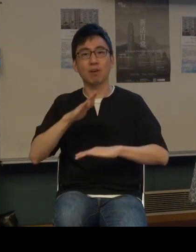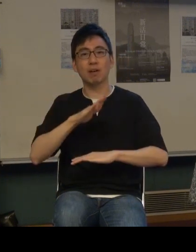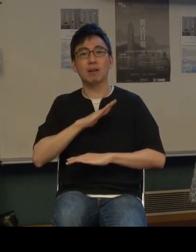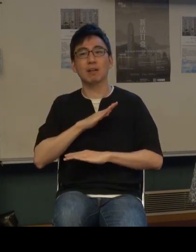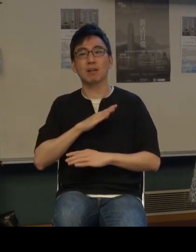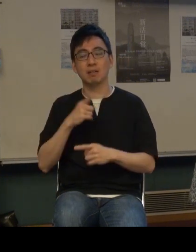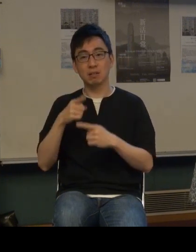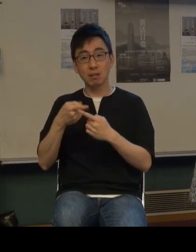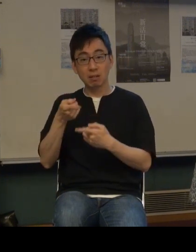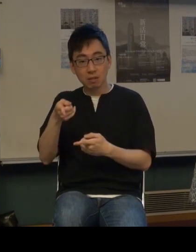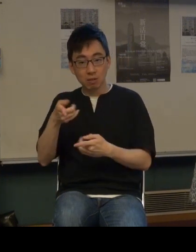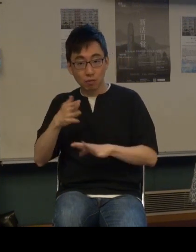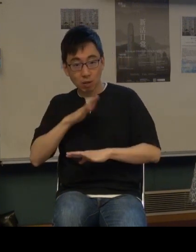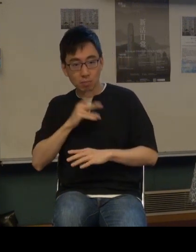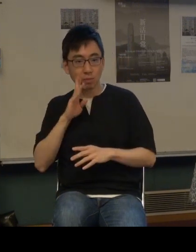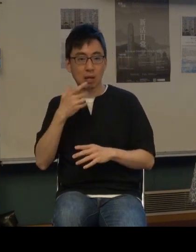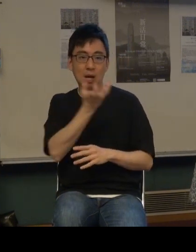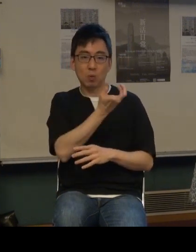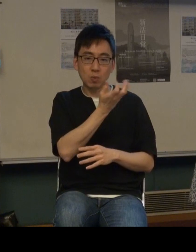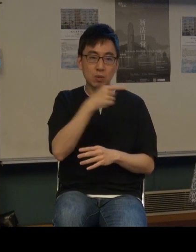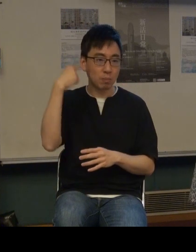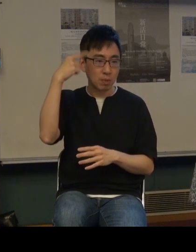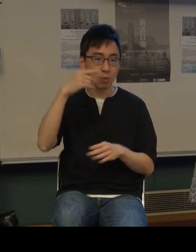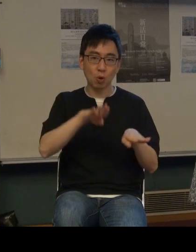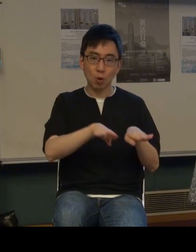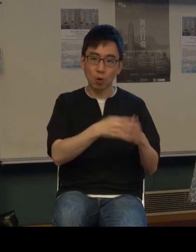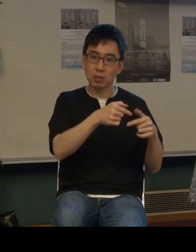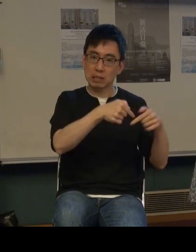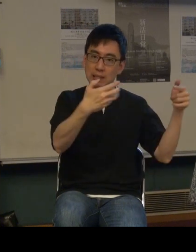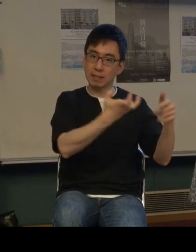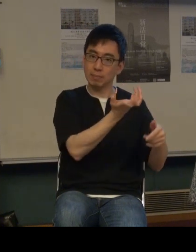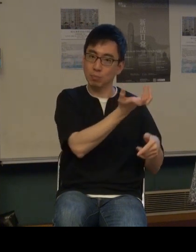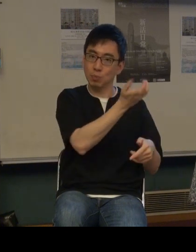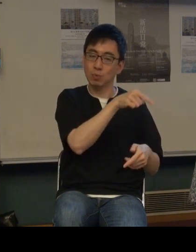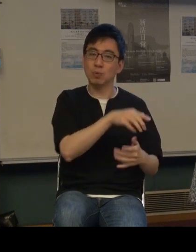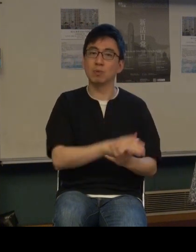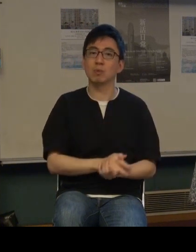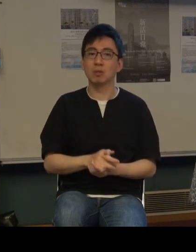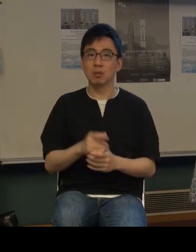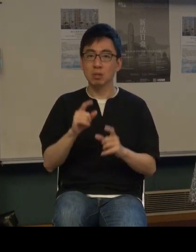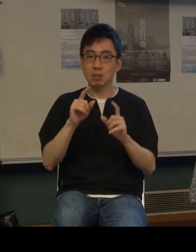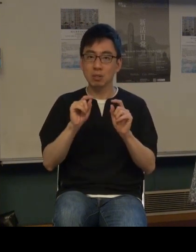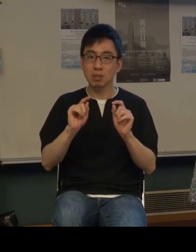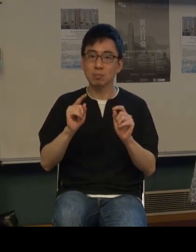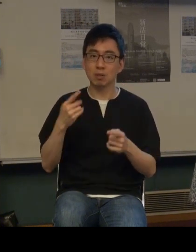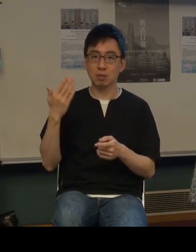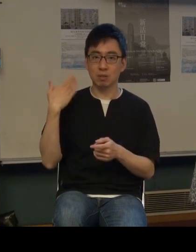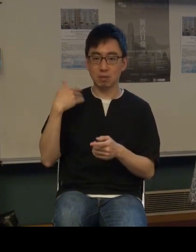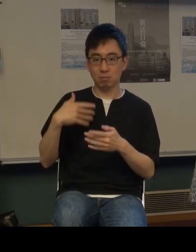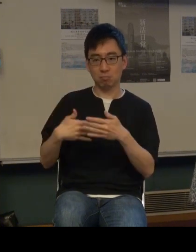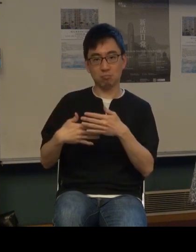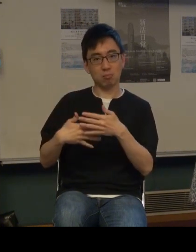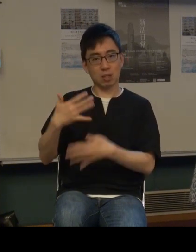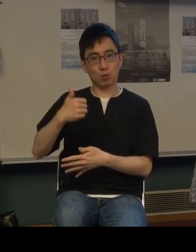始喺歐洲咧一啲地方或者美國咧開始慢慢流行。就係話咧，當時咧嘅一啲嘅建築師